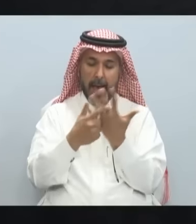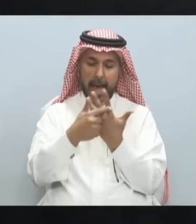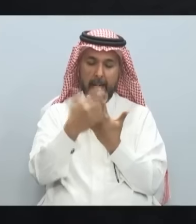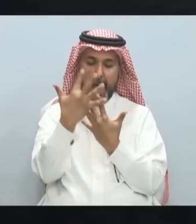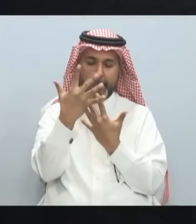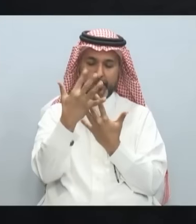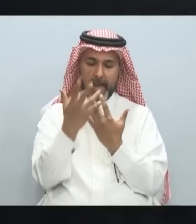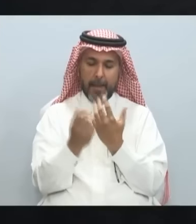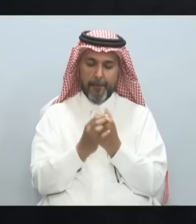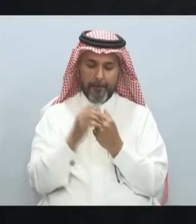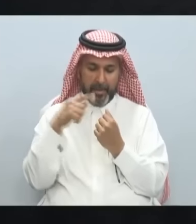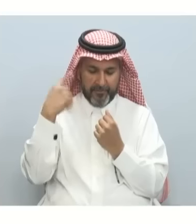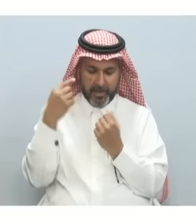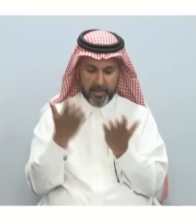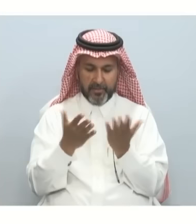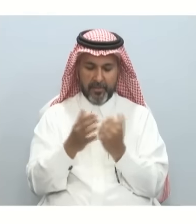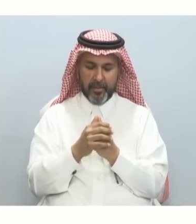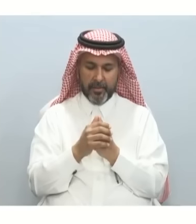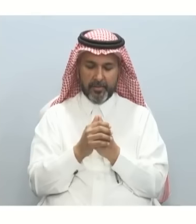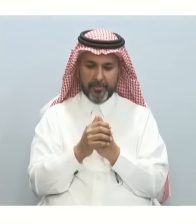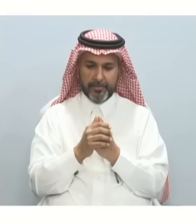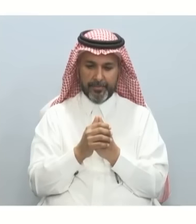تفضل يا مبدعين